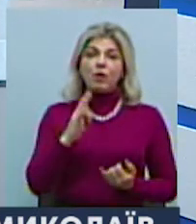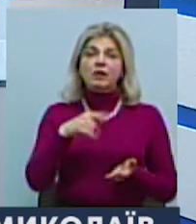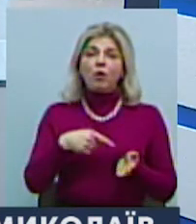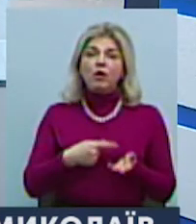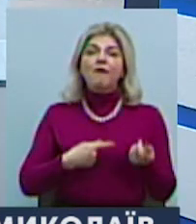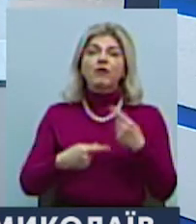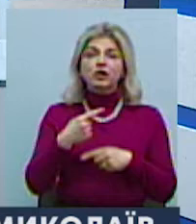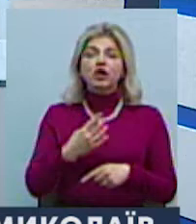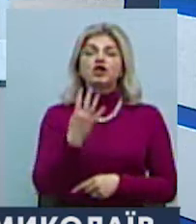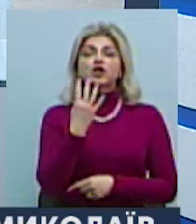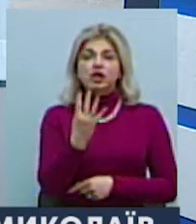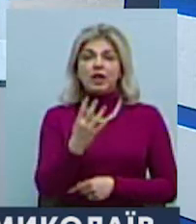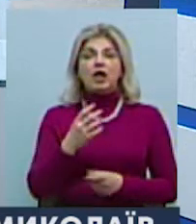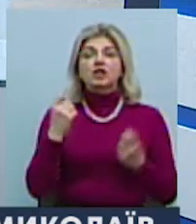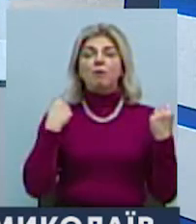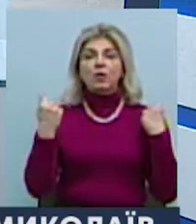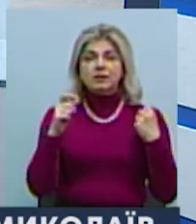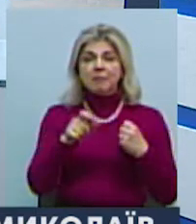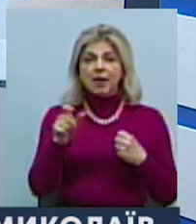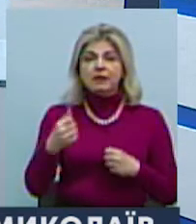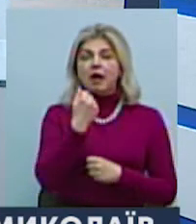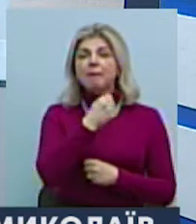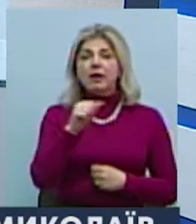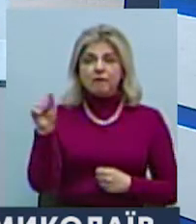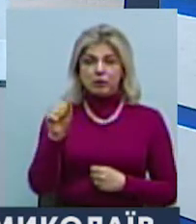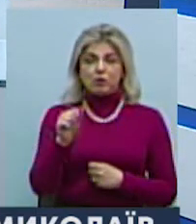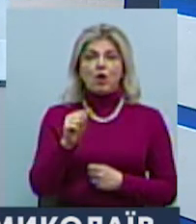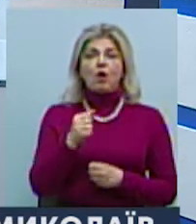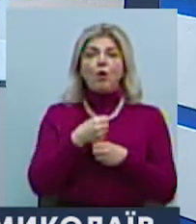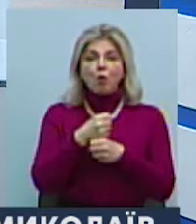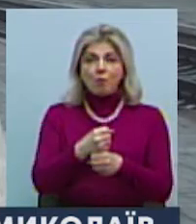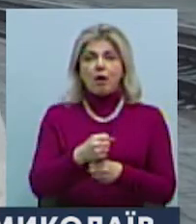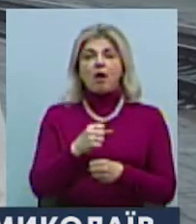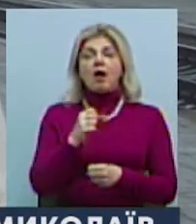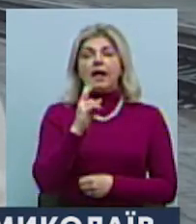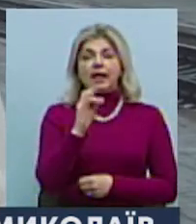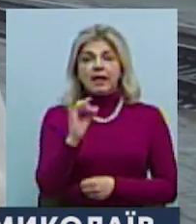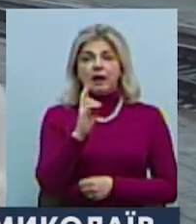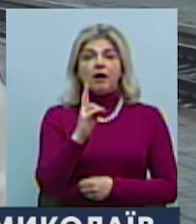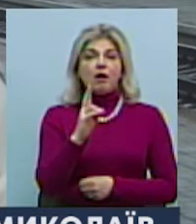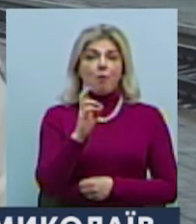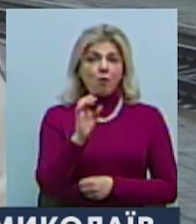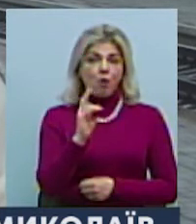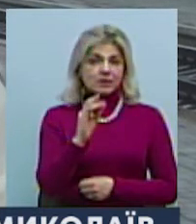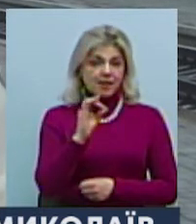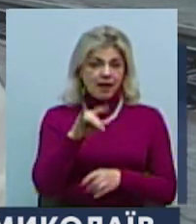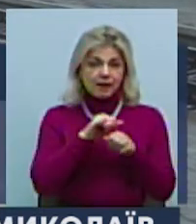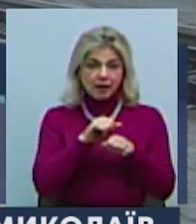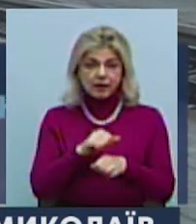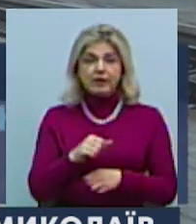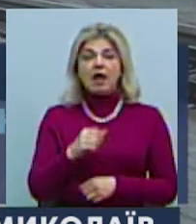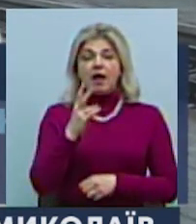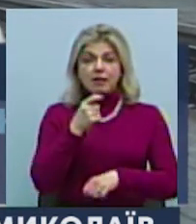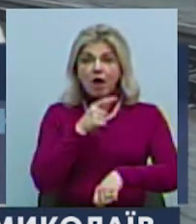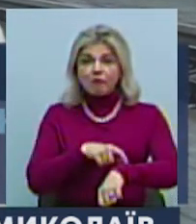повернулися 4 кікбоксери, переможці Кубку Європи, який завершився у Хорватії. На годиннику 16.30. Через 17 хвилин